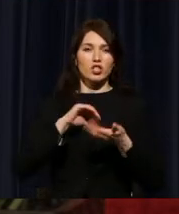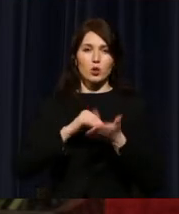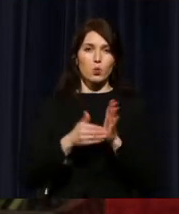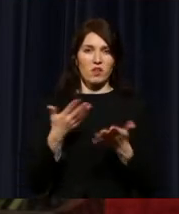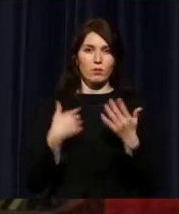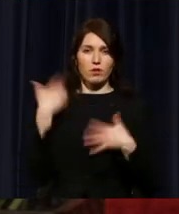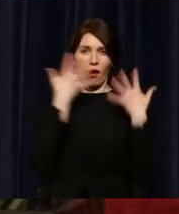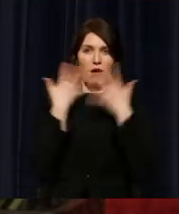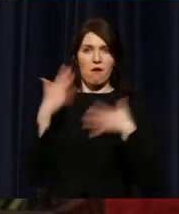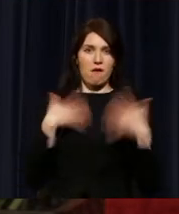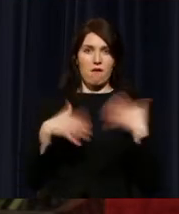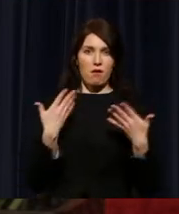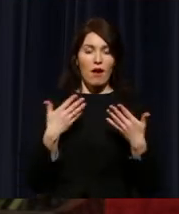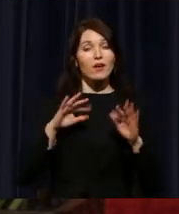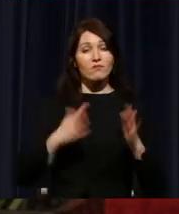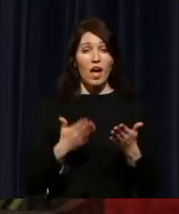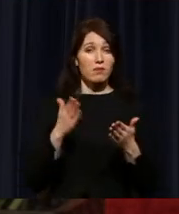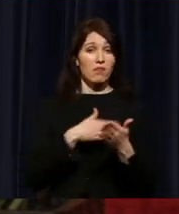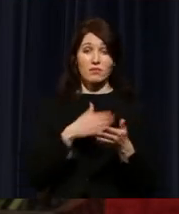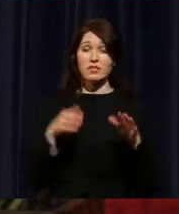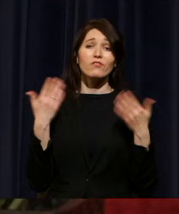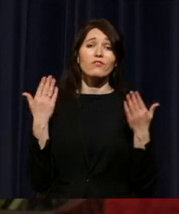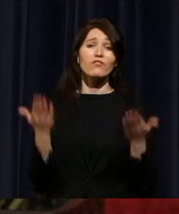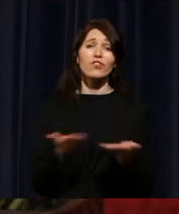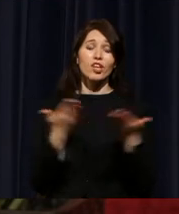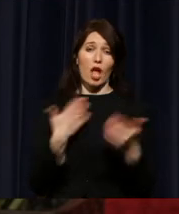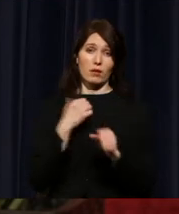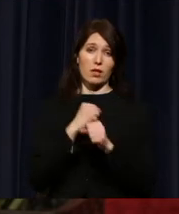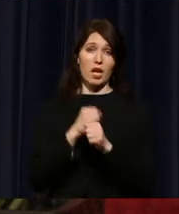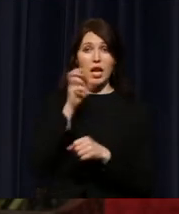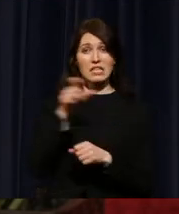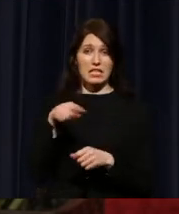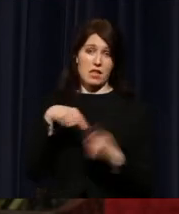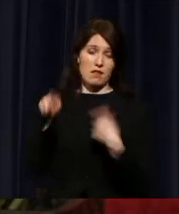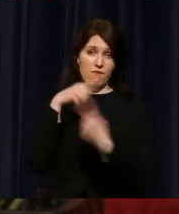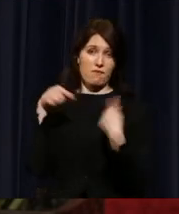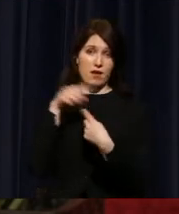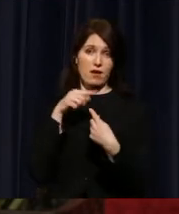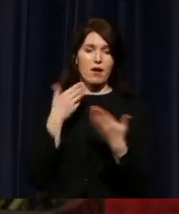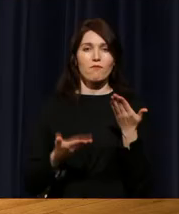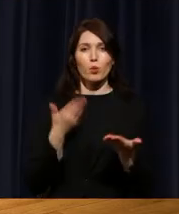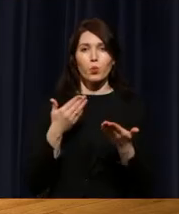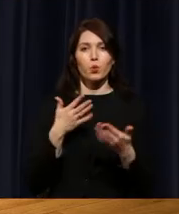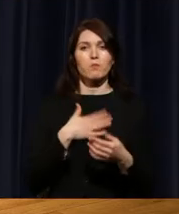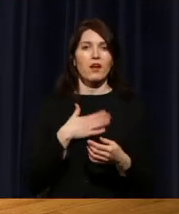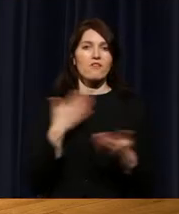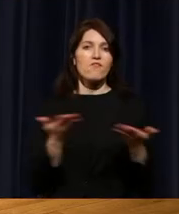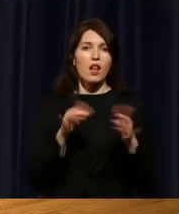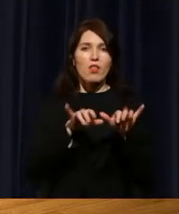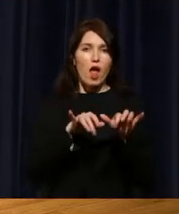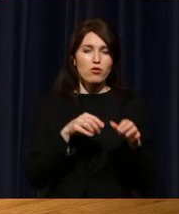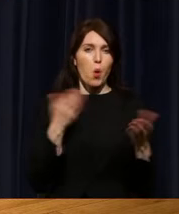situācijā, vai atkal man vispār viegli ir ar cilvēkiem strādāt, varbūt man ir vieglāk strādāt, piemēram, ar, nezinu, ar datoru, ja, kur